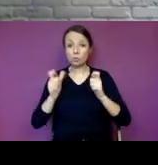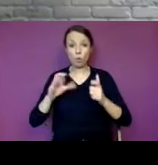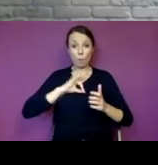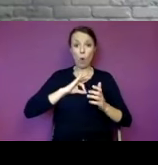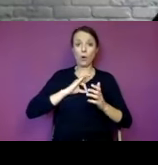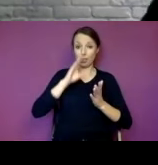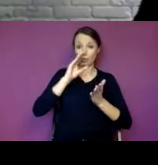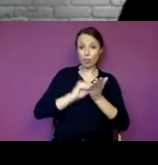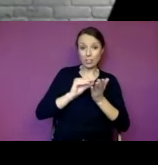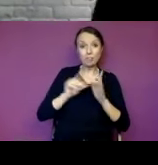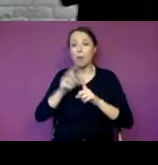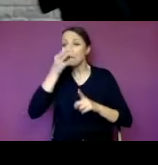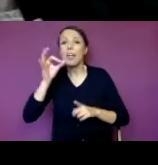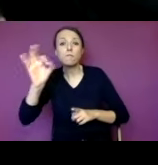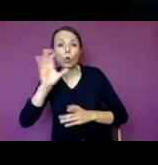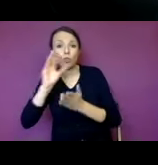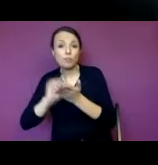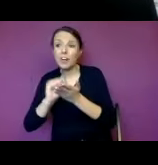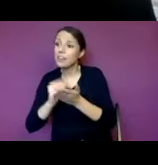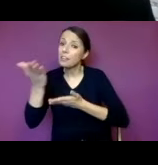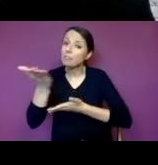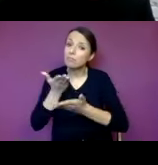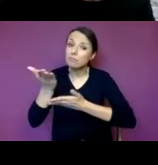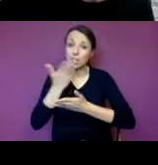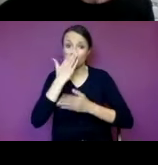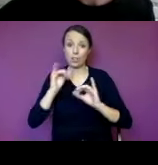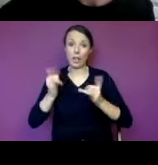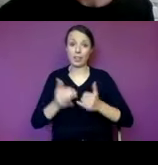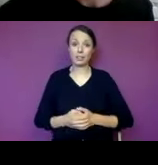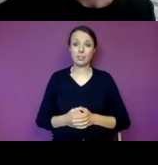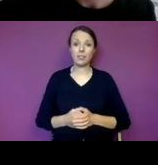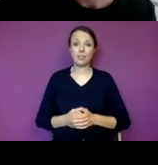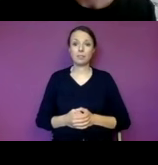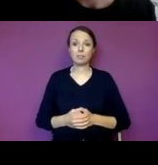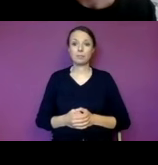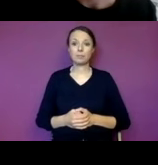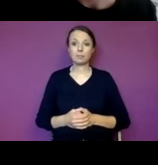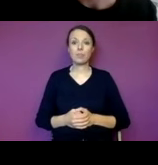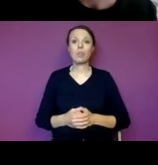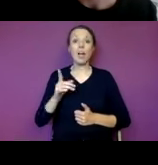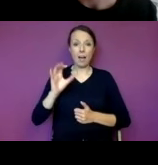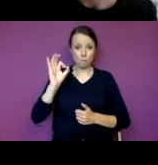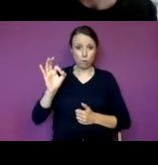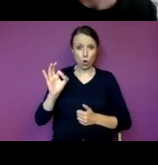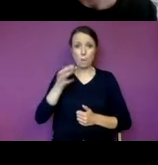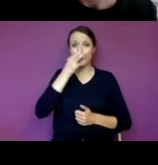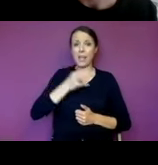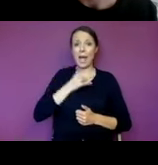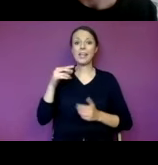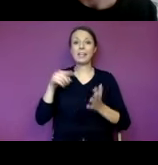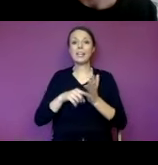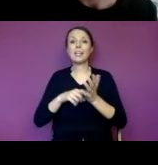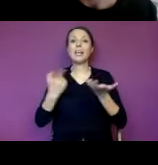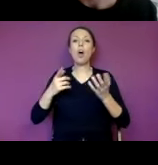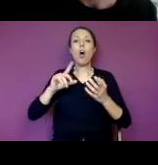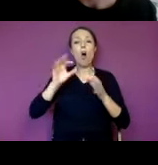I rzecz jasna, nawiązując do waszego pytania, ten złożony stereotyp wsi, który ja indywidualnie